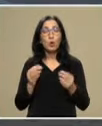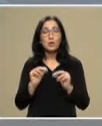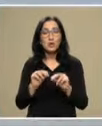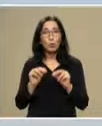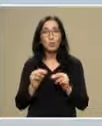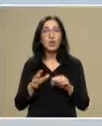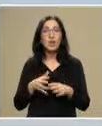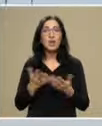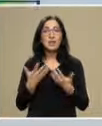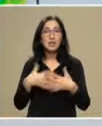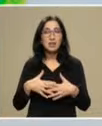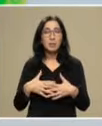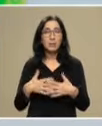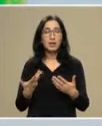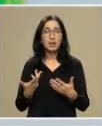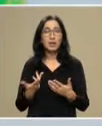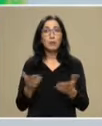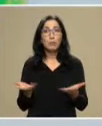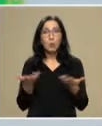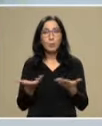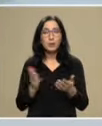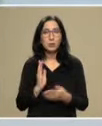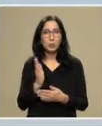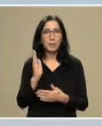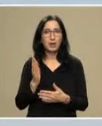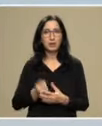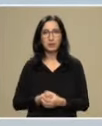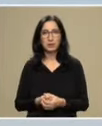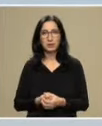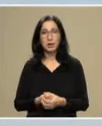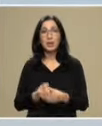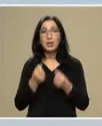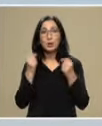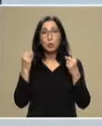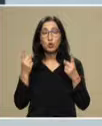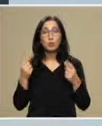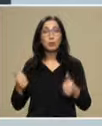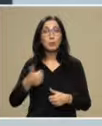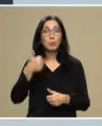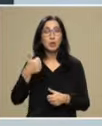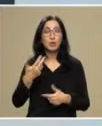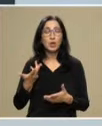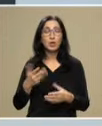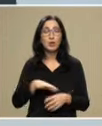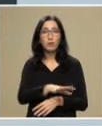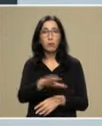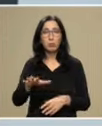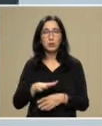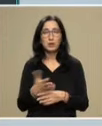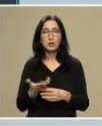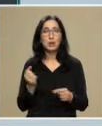генериране на музика с изкуствен интелект и много бързо напредват. Изключителни са постиженията в областта